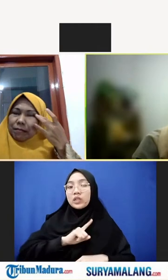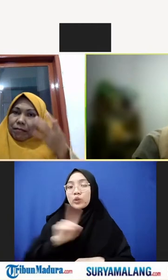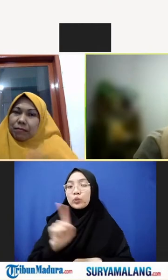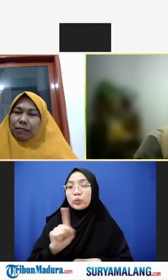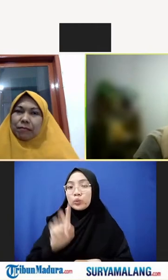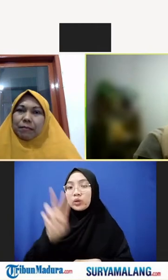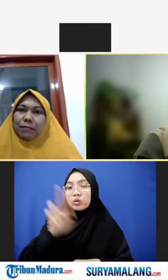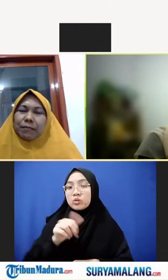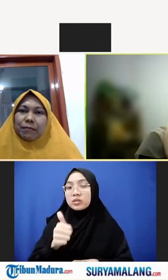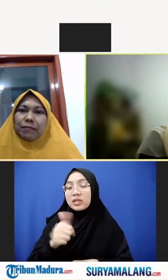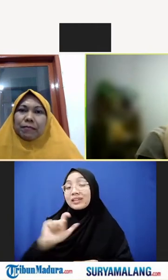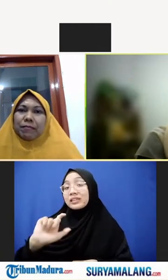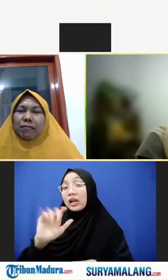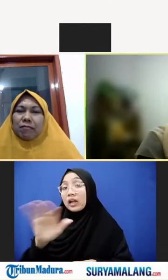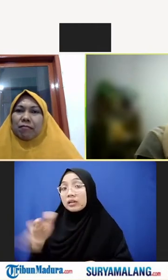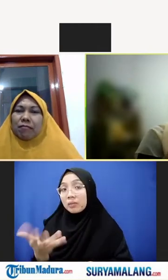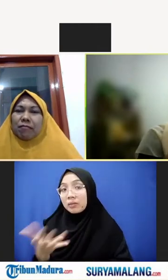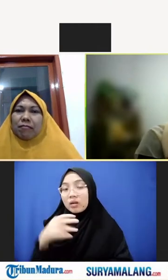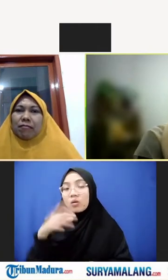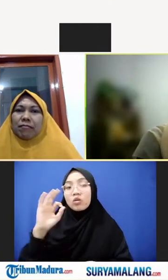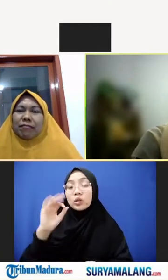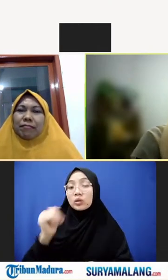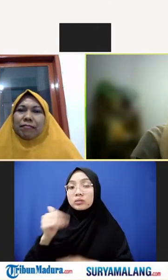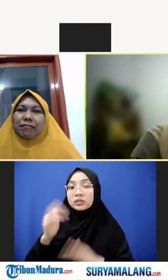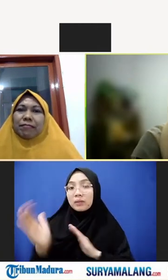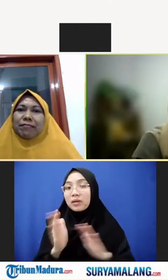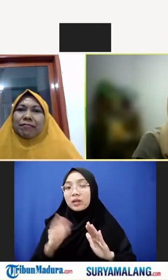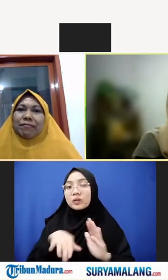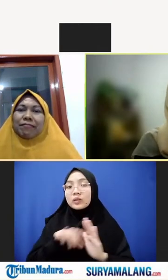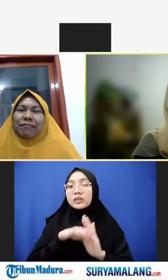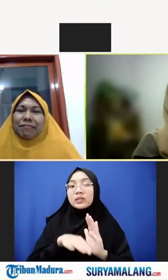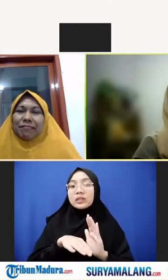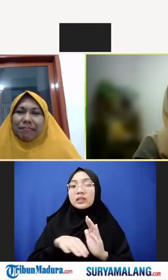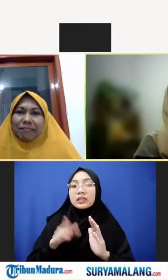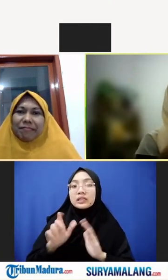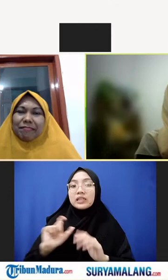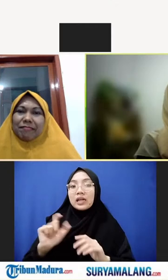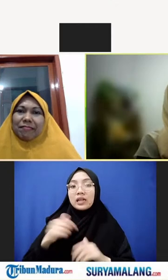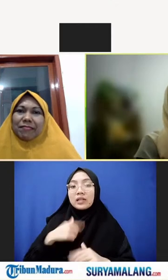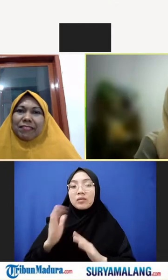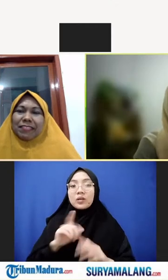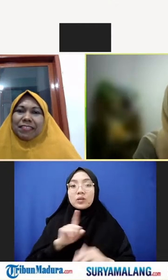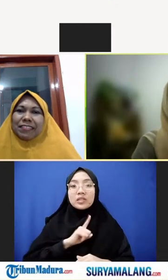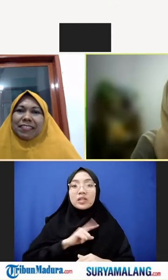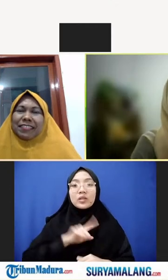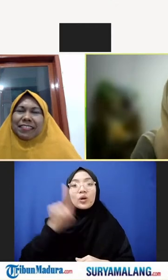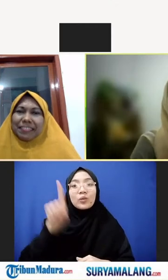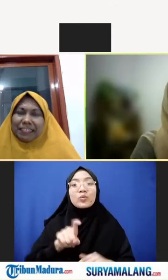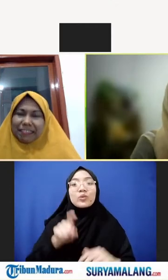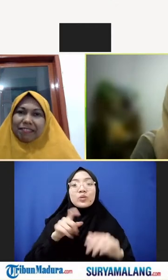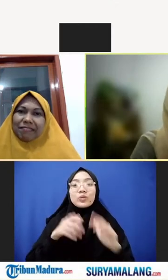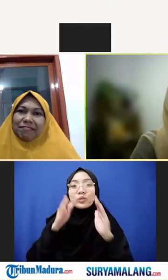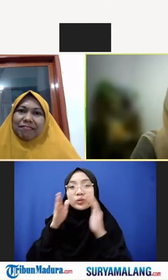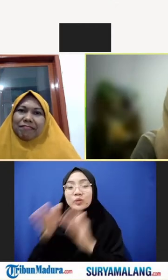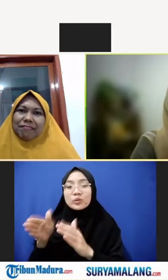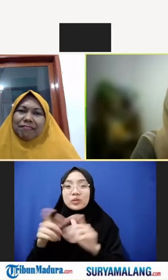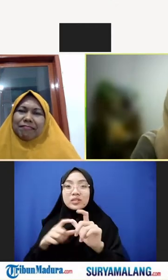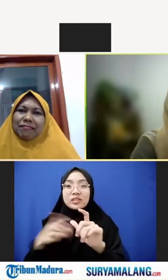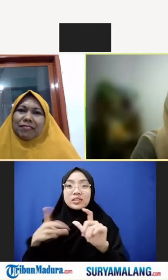Gimana caranya supaya orang tua bisa meregulasi diri? Itu butuh sesi sendiri. Ibu mungkin